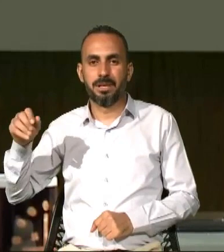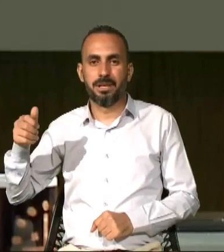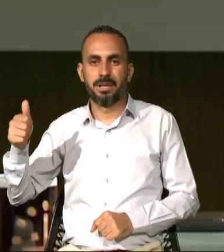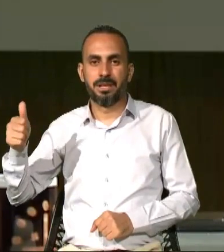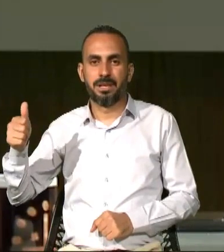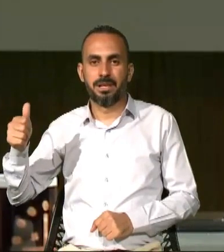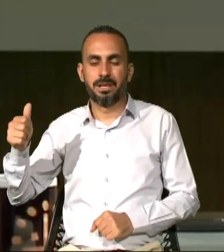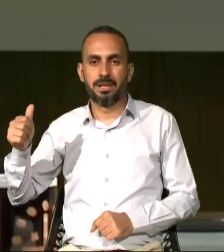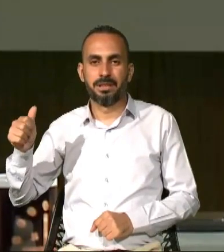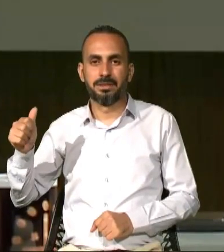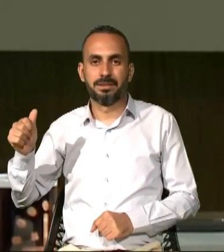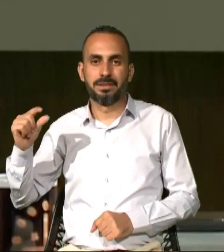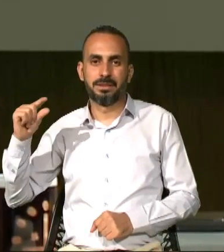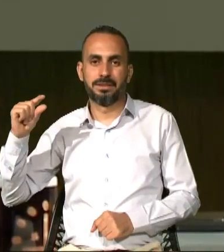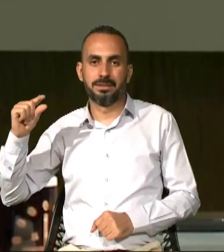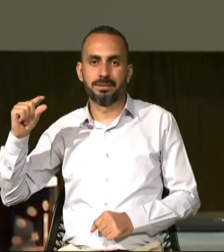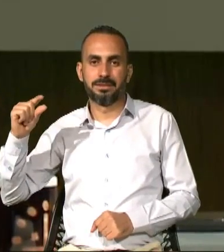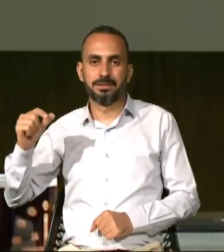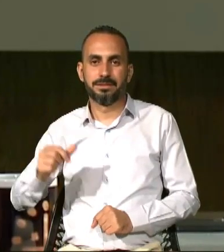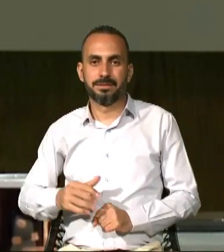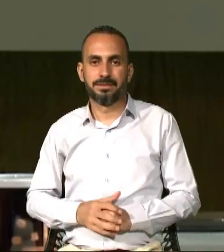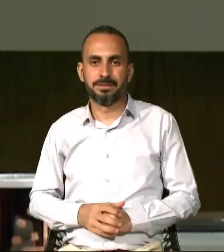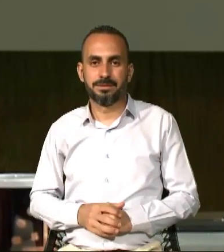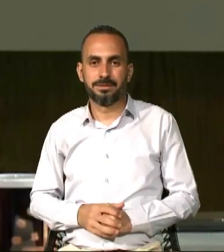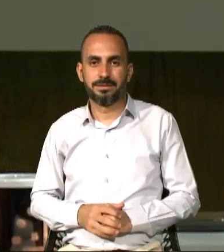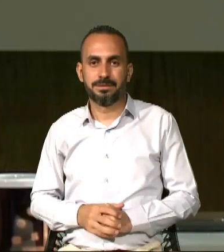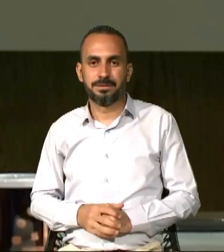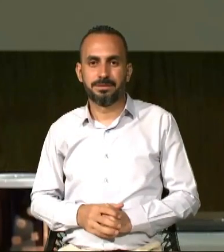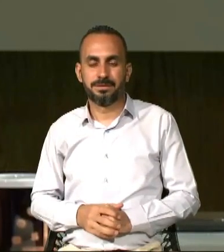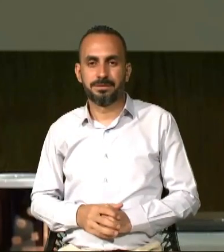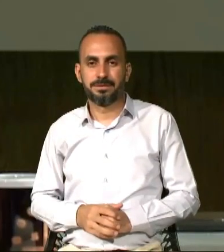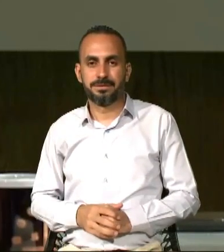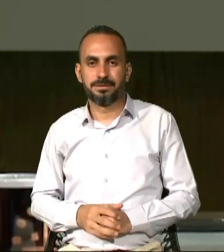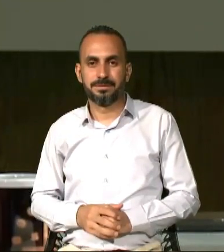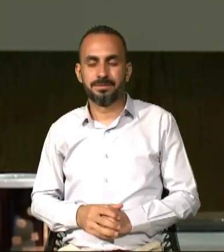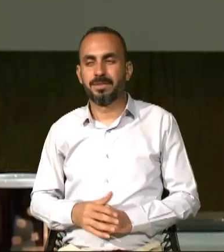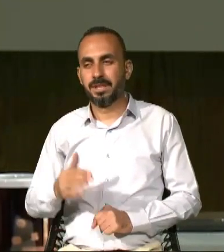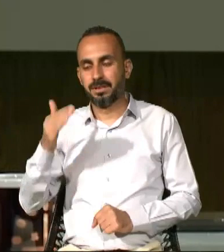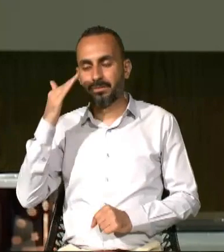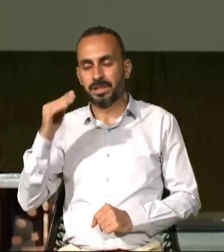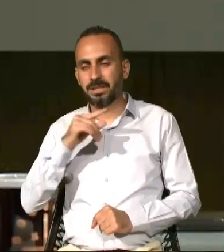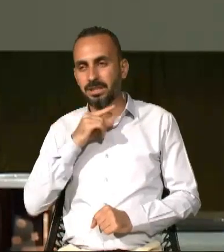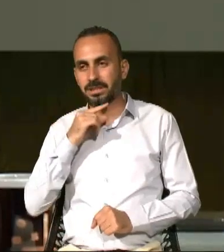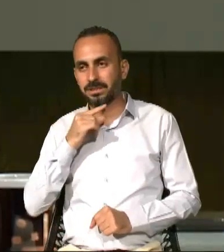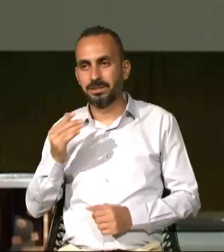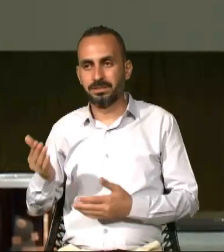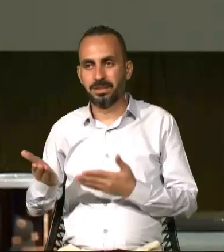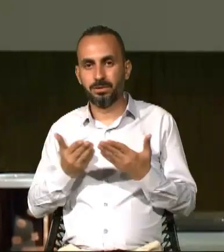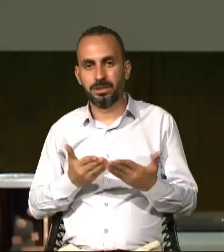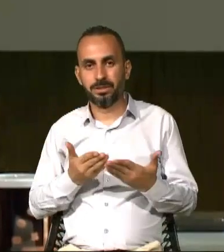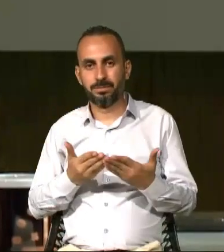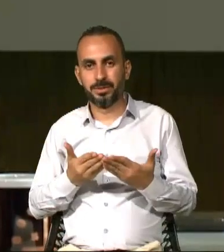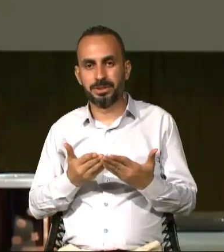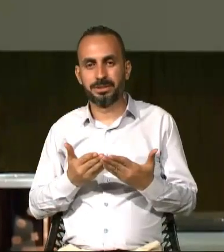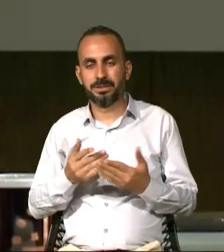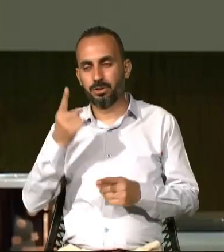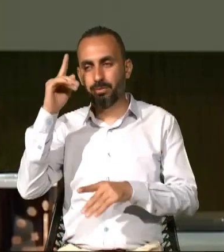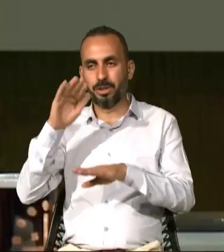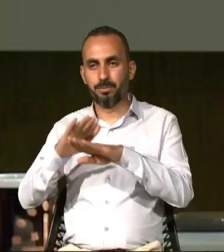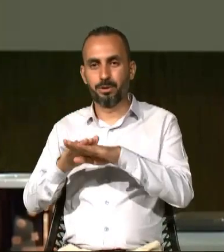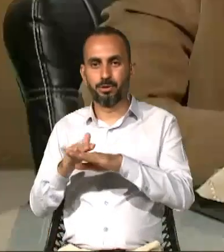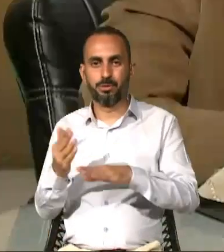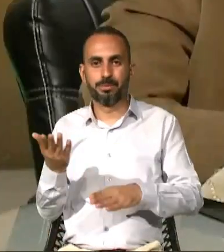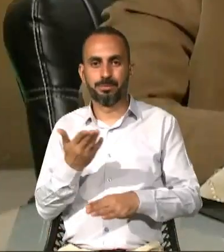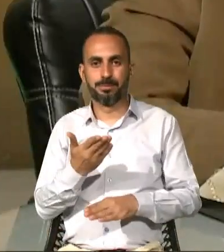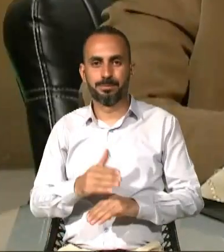عماد اتفضل. امين يا حضرتك السمير. اهلا وسهلا بحضرتك اتفضل. اهلا بيك بس الجلبس ربنا يبارككم.